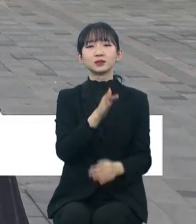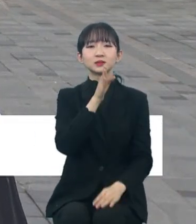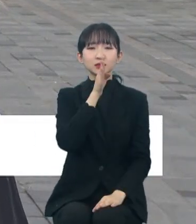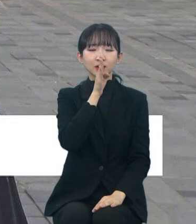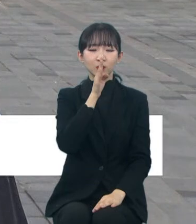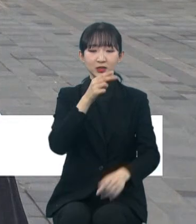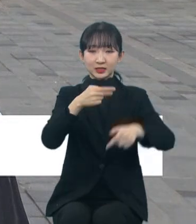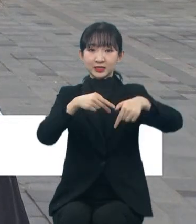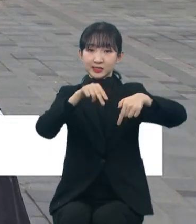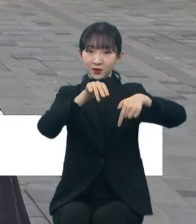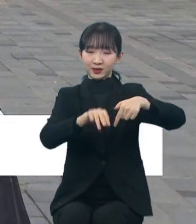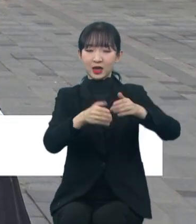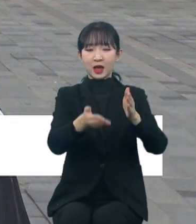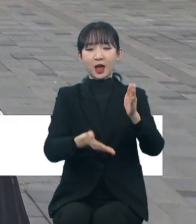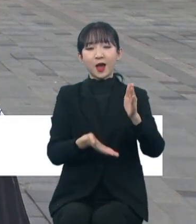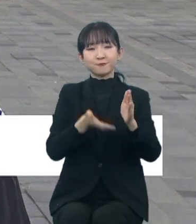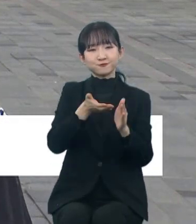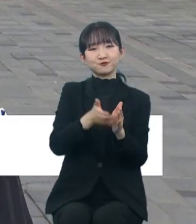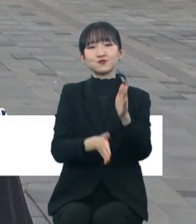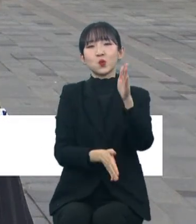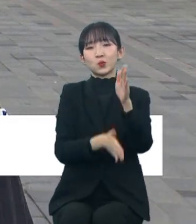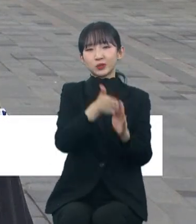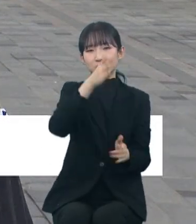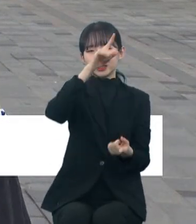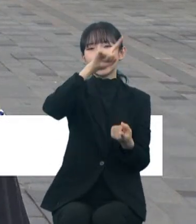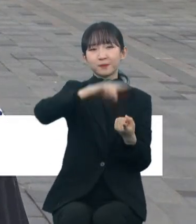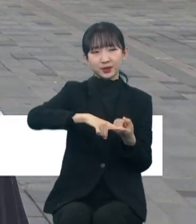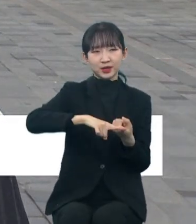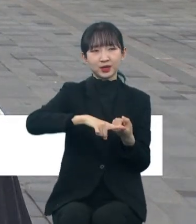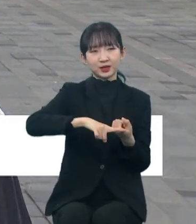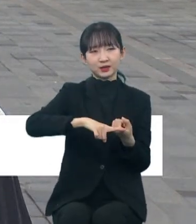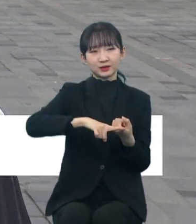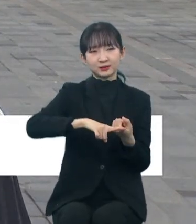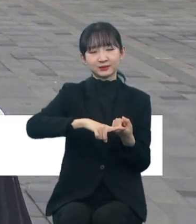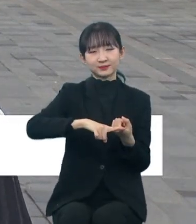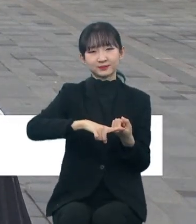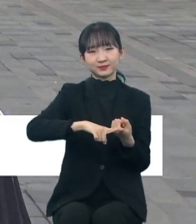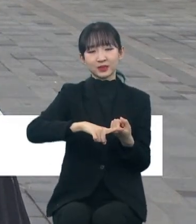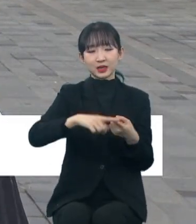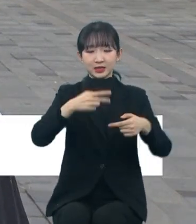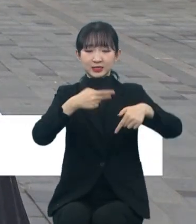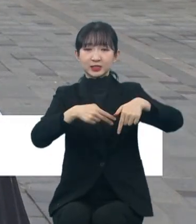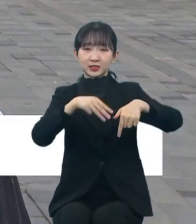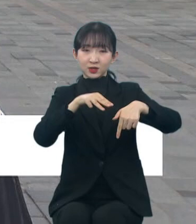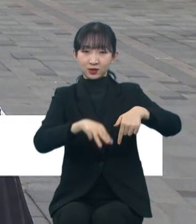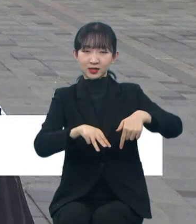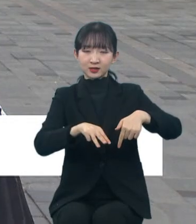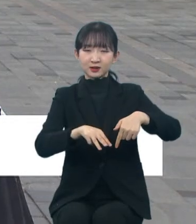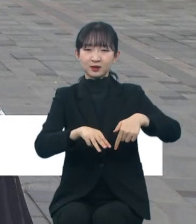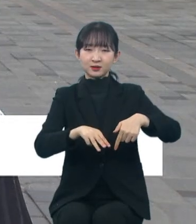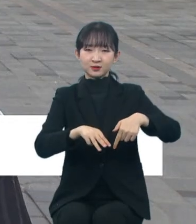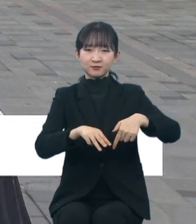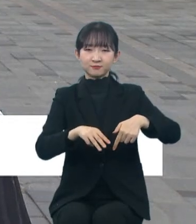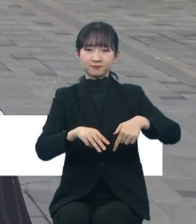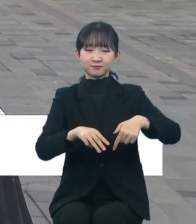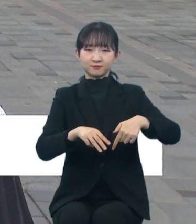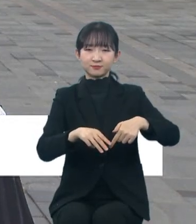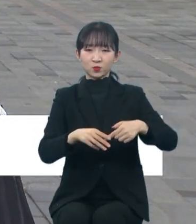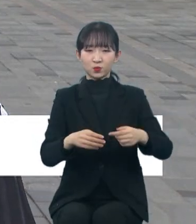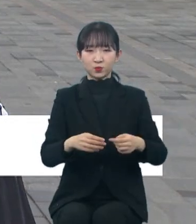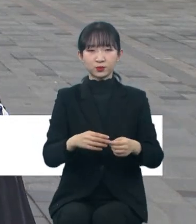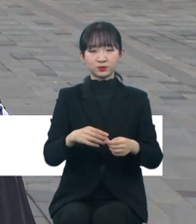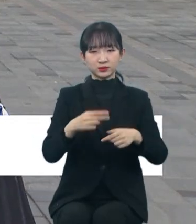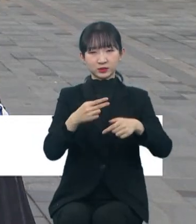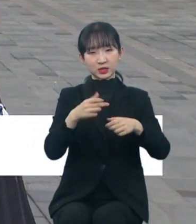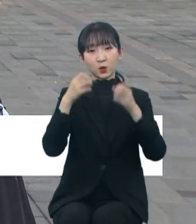항구 도시고 그렇기 때문에 명실상부하게 그 인천을 좀 빛낼 수 있는 그런 대표적인